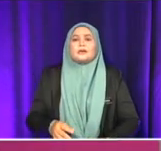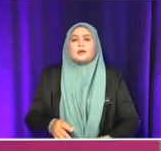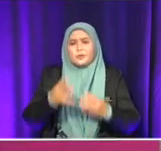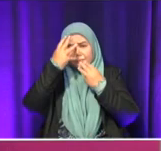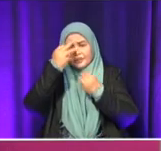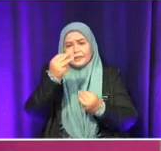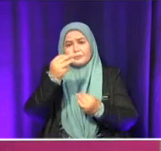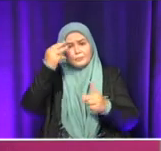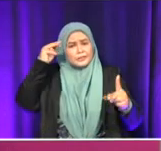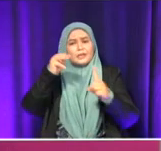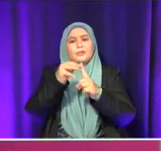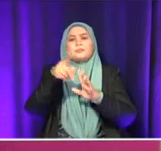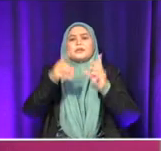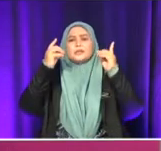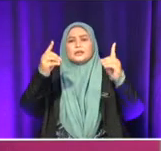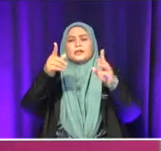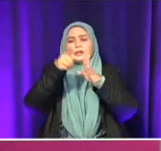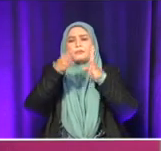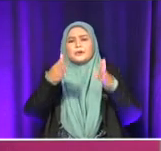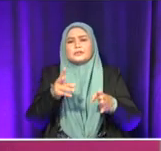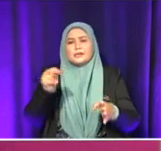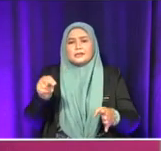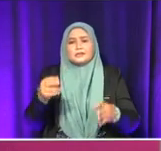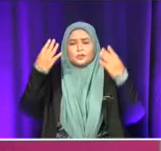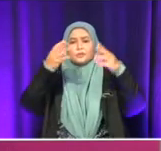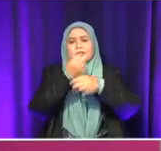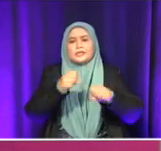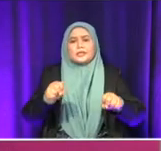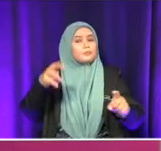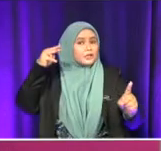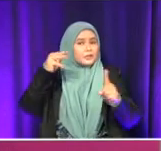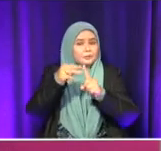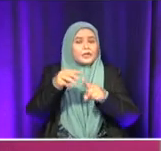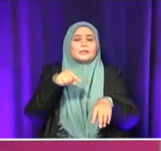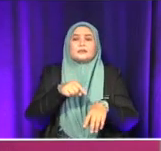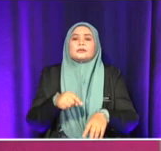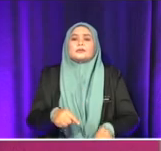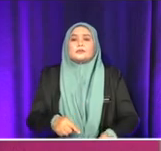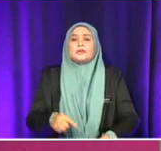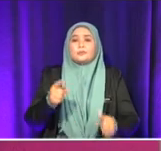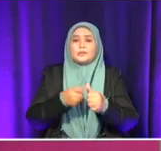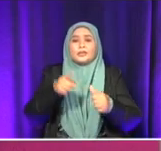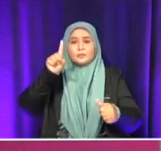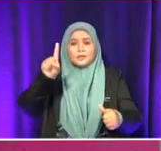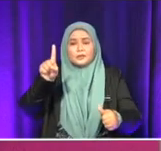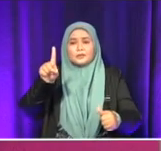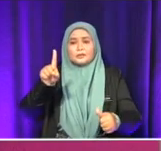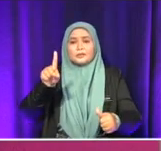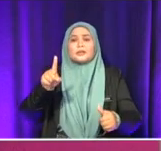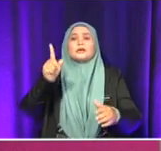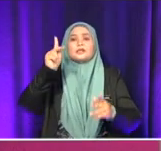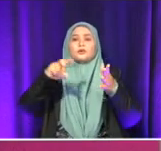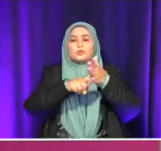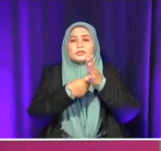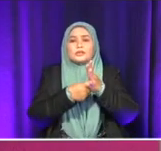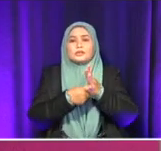kebangsaan Oke kita ada 4 lama di sini oke yang pertama kata kuncinya